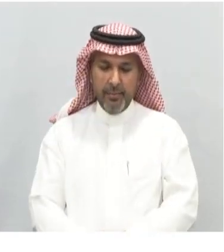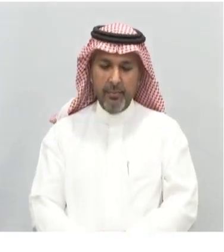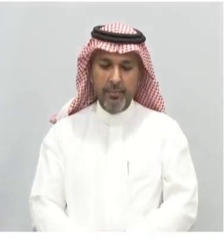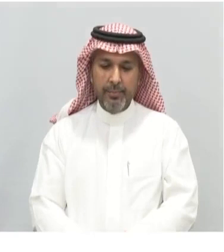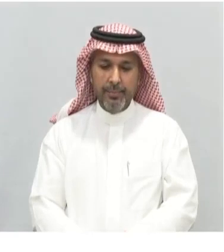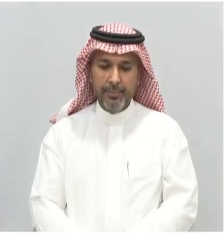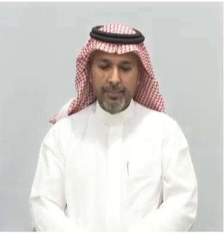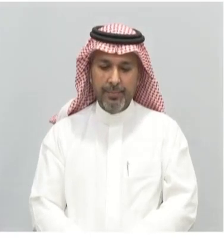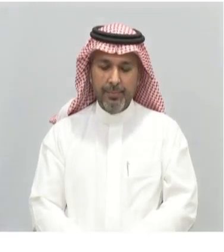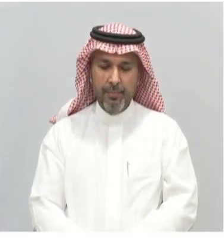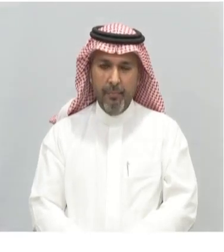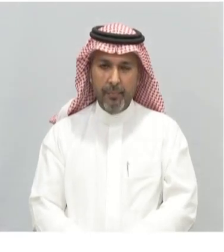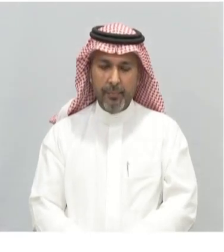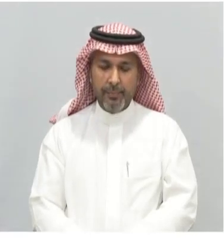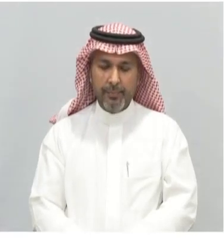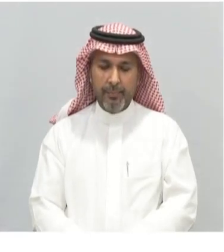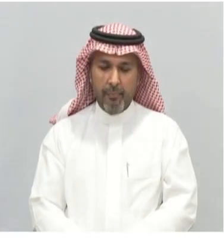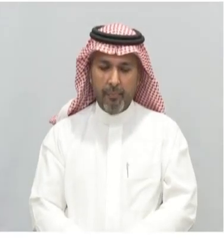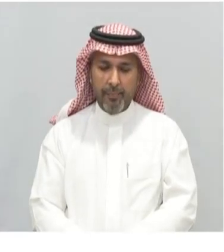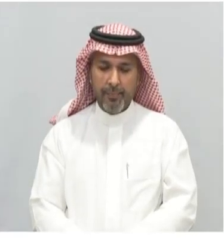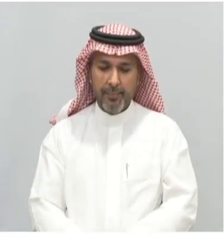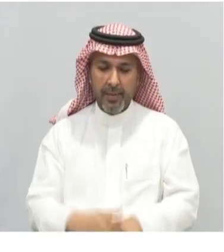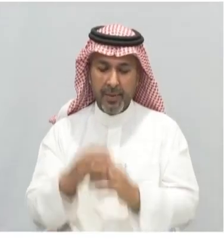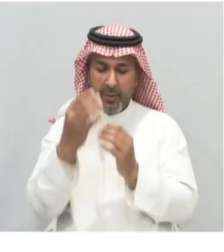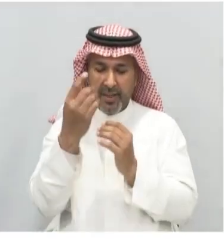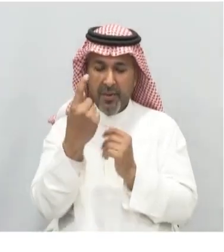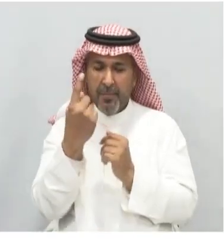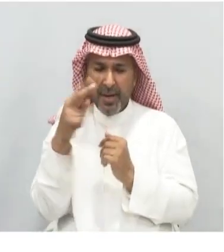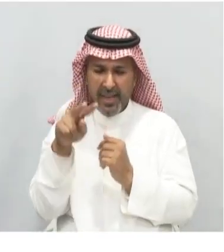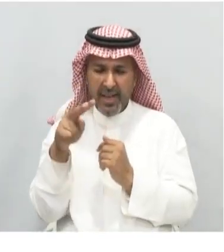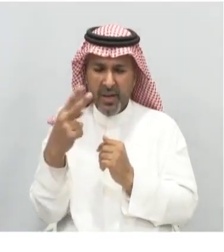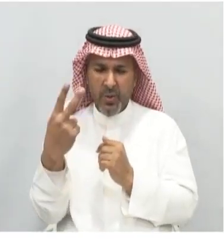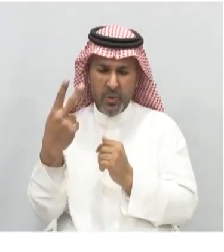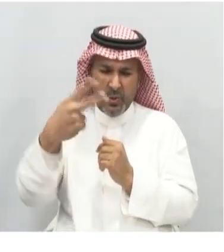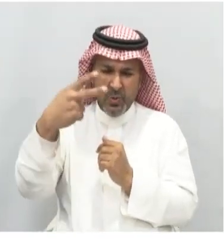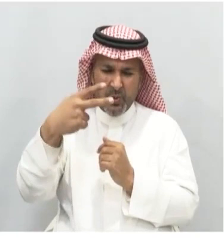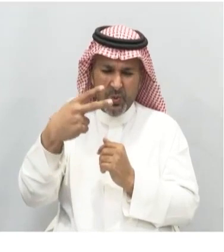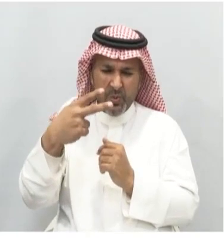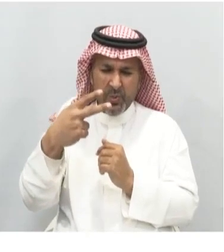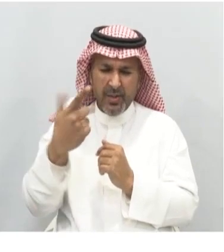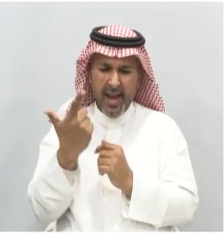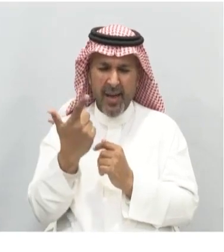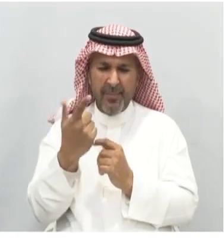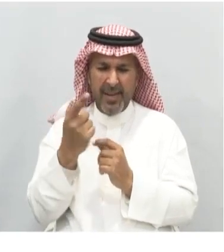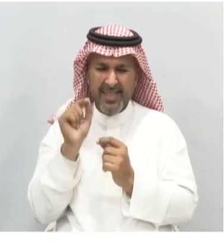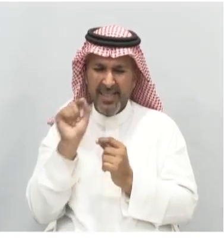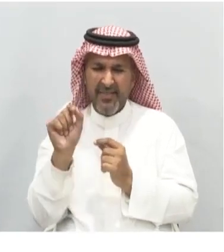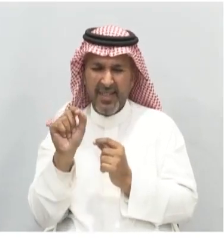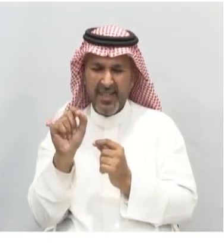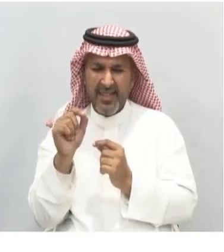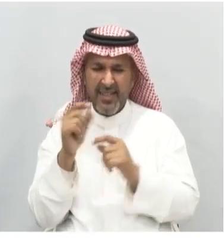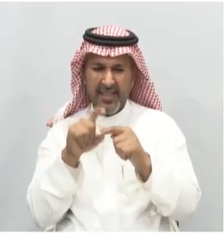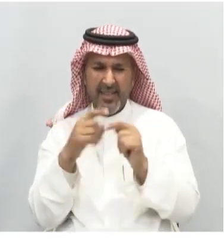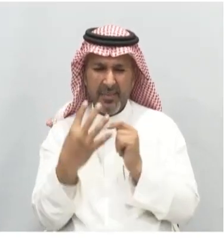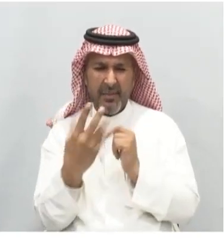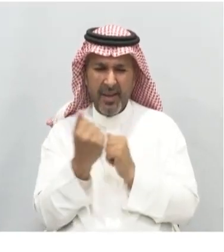اساسيه نعرفها 12 ت 4 = 3 طيب يا ابطال 12 تق تقسيم 4 نعلم 12 ت